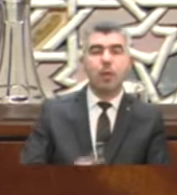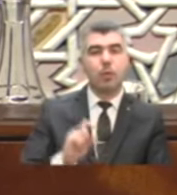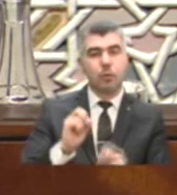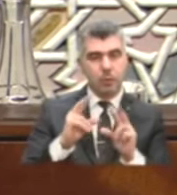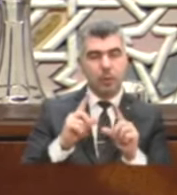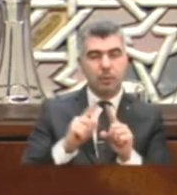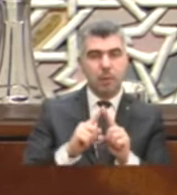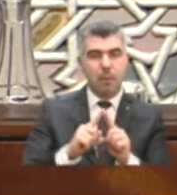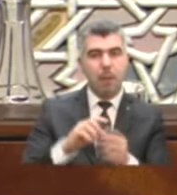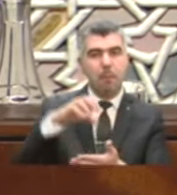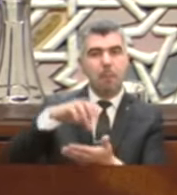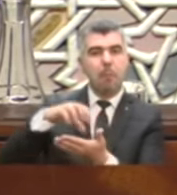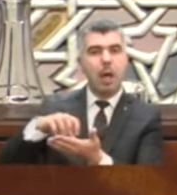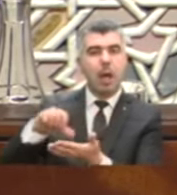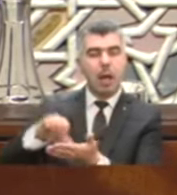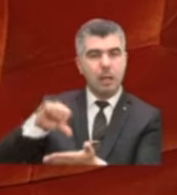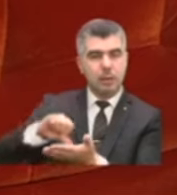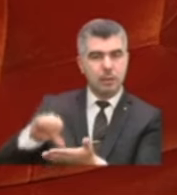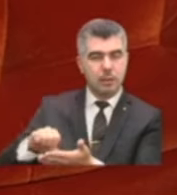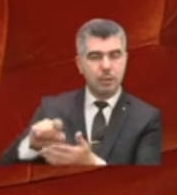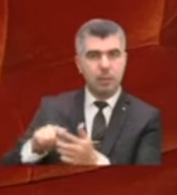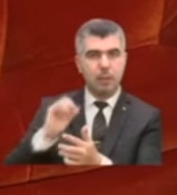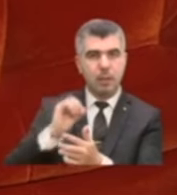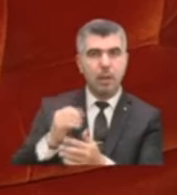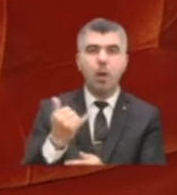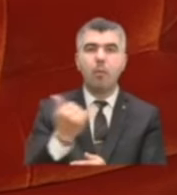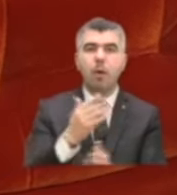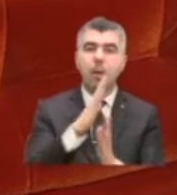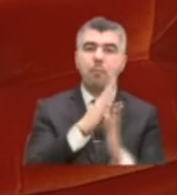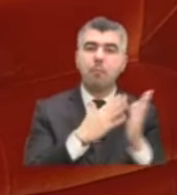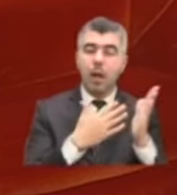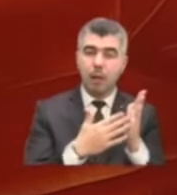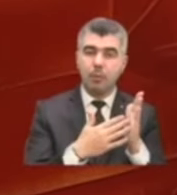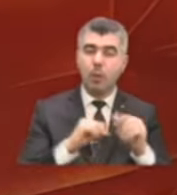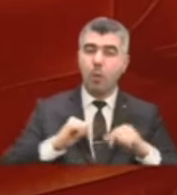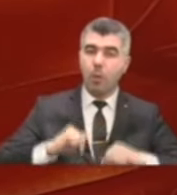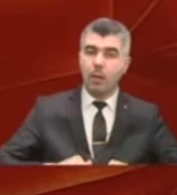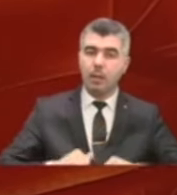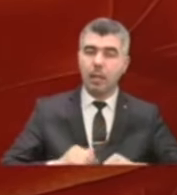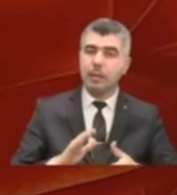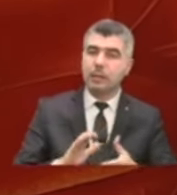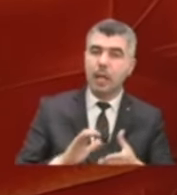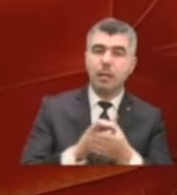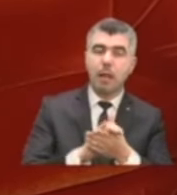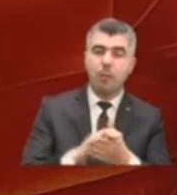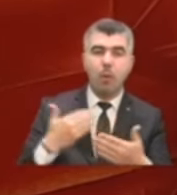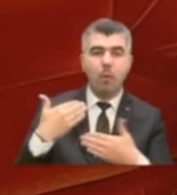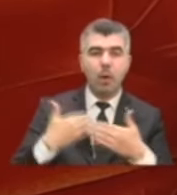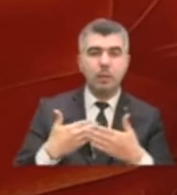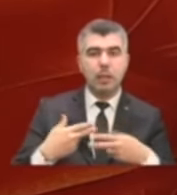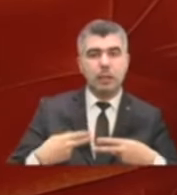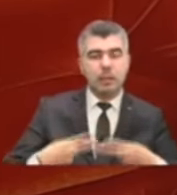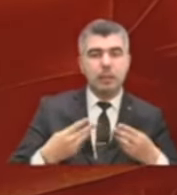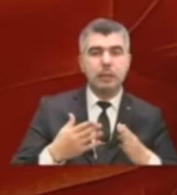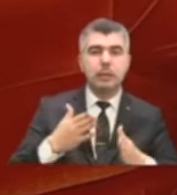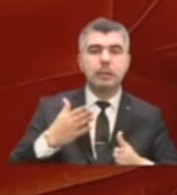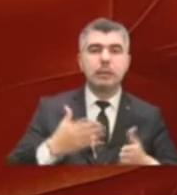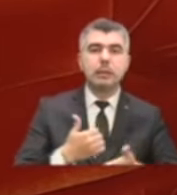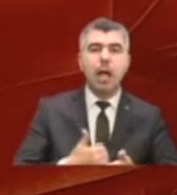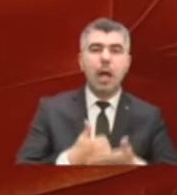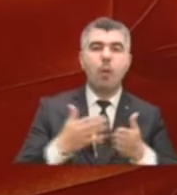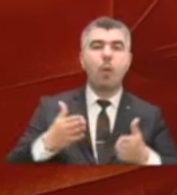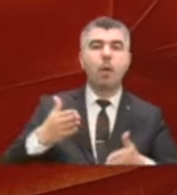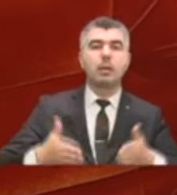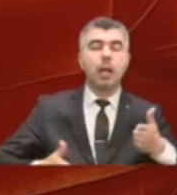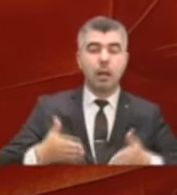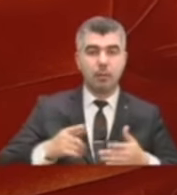التربية والتكوين هي واحد البرنامج مهم جدا اللي عند وزارة الصدام والإدماج الاجتماعي والأسرة، وكتنزلوا عبر التعاون الوطني، وعندنا تقريبا